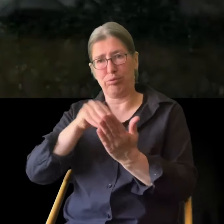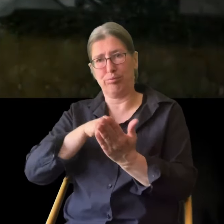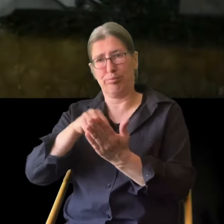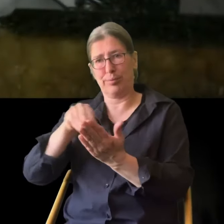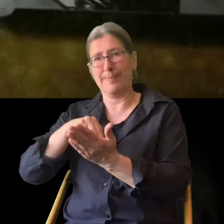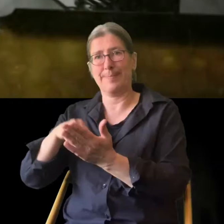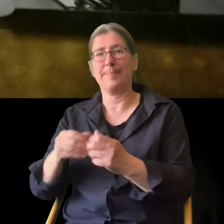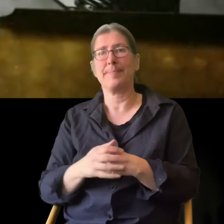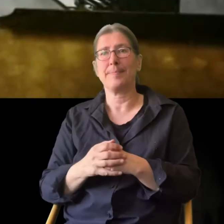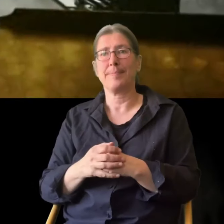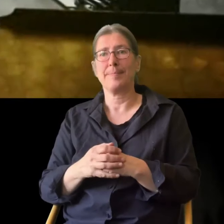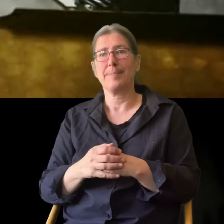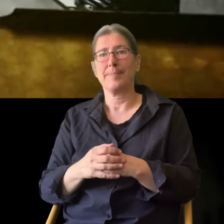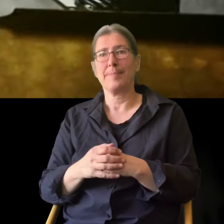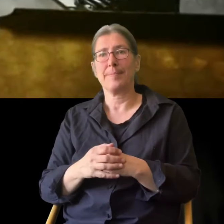schriftlich niederlegen.